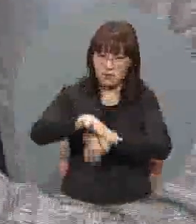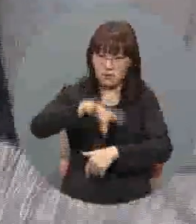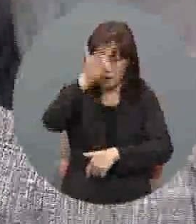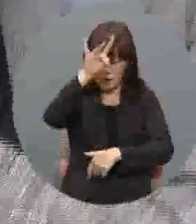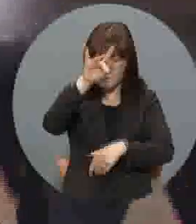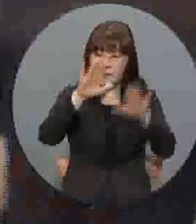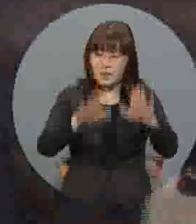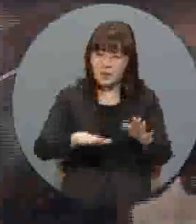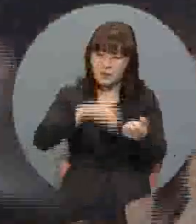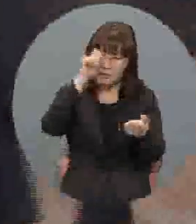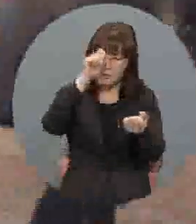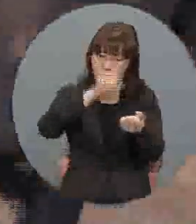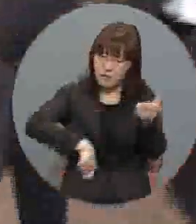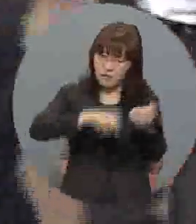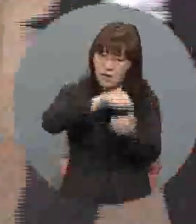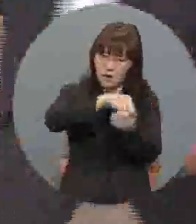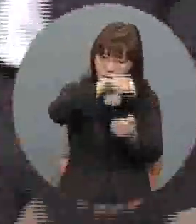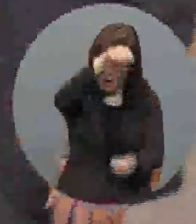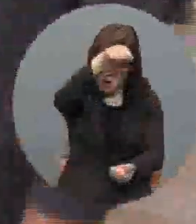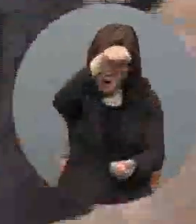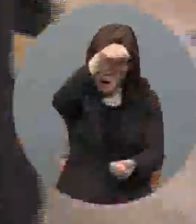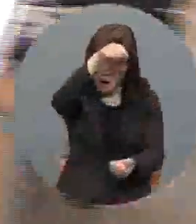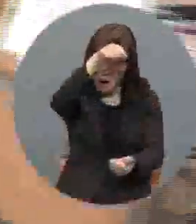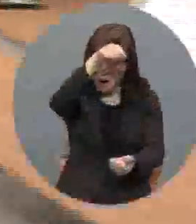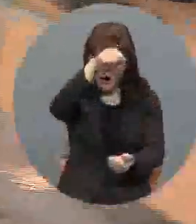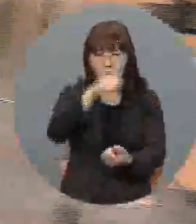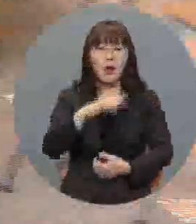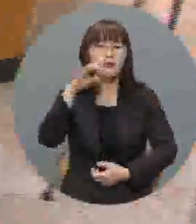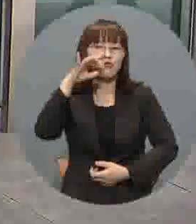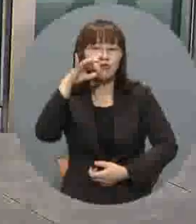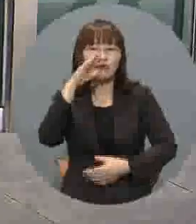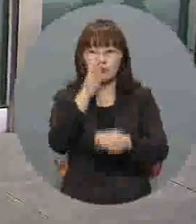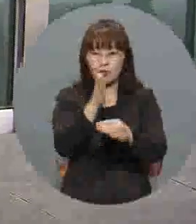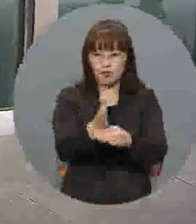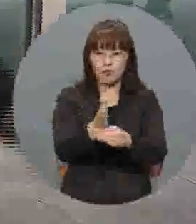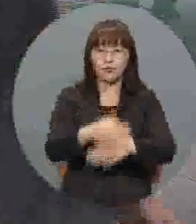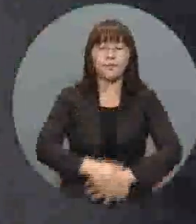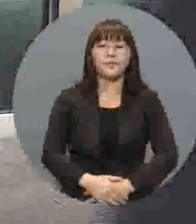가운데 영장이 발부될지에 관심이 쏠리고 있습니다. MBC 뉴스 양관입니다.